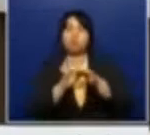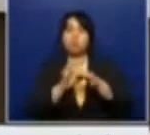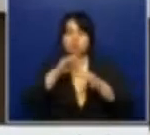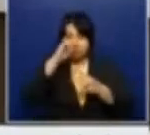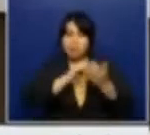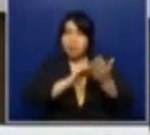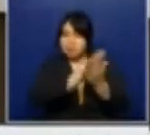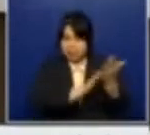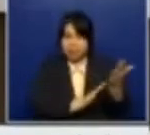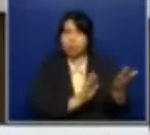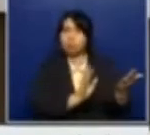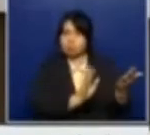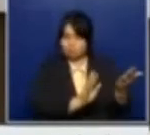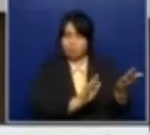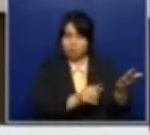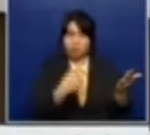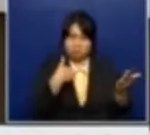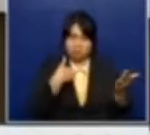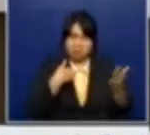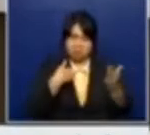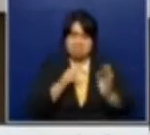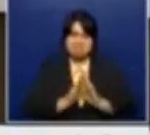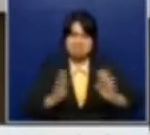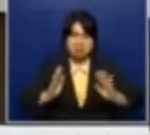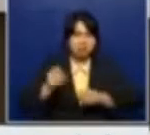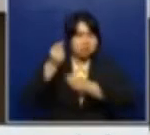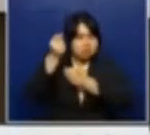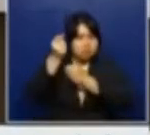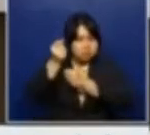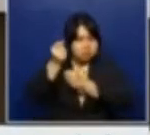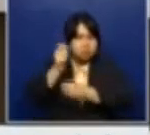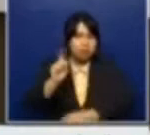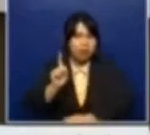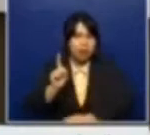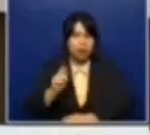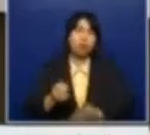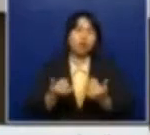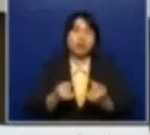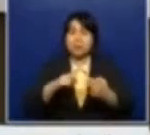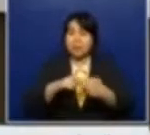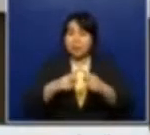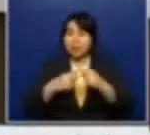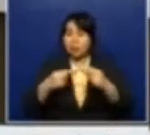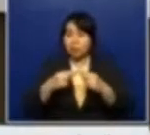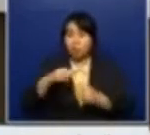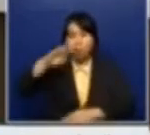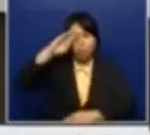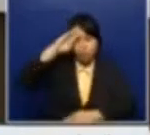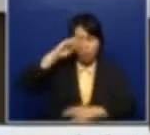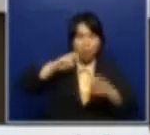าติอีกกลุ่มหนึ่งที่ออกมาแสดงในช่วงที่ประเทศชาติกำลังมีภาวะวิกฤตและขับ